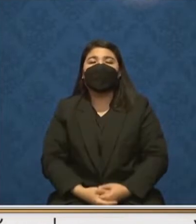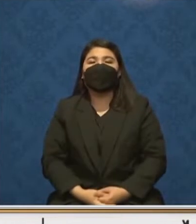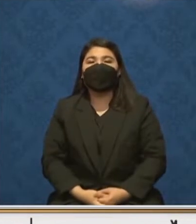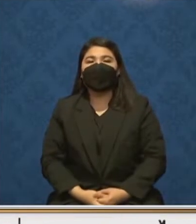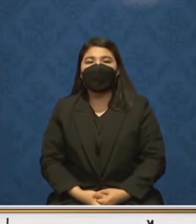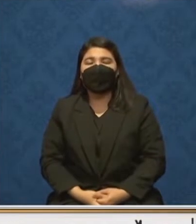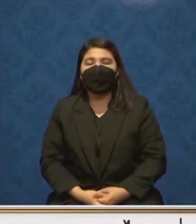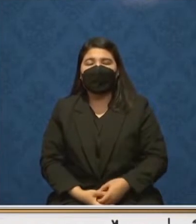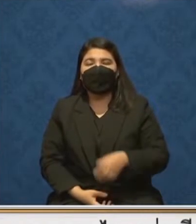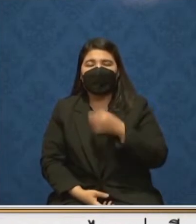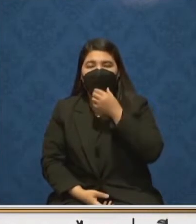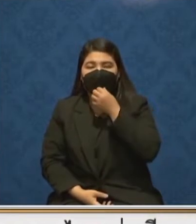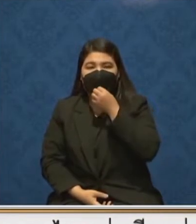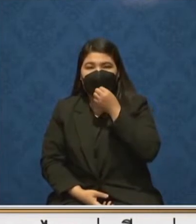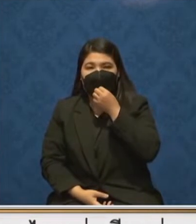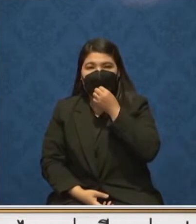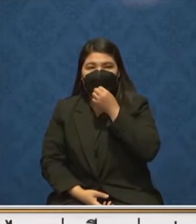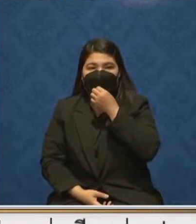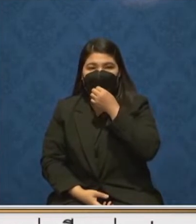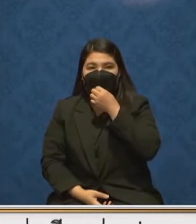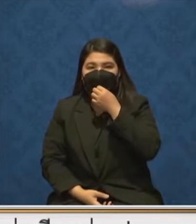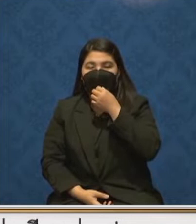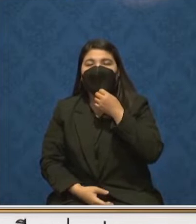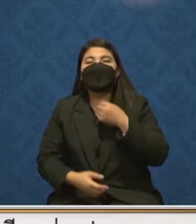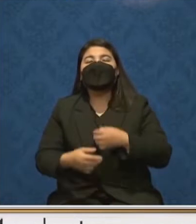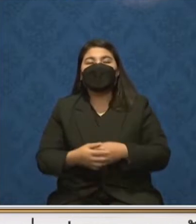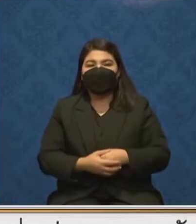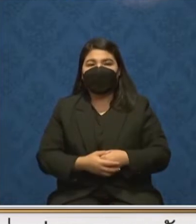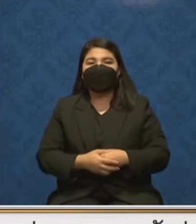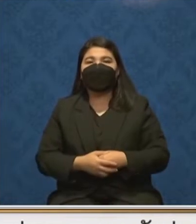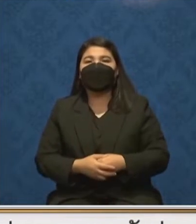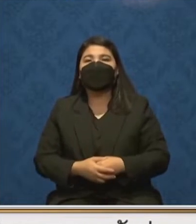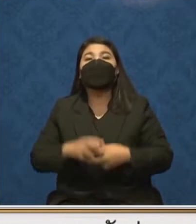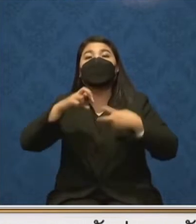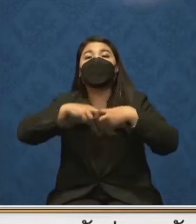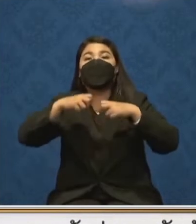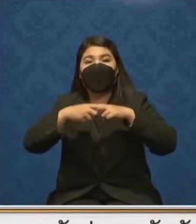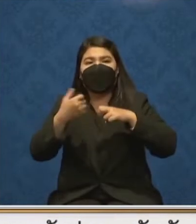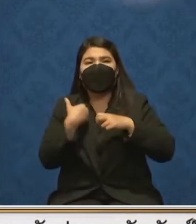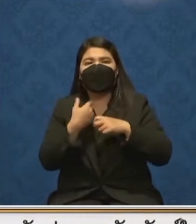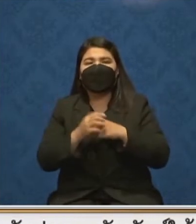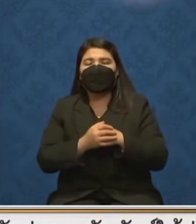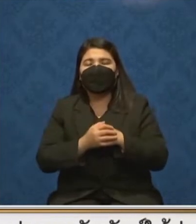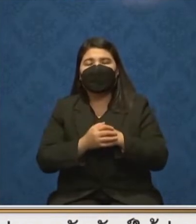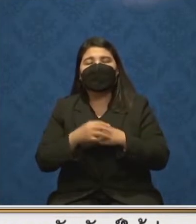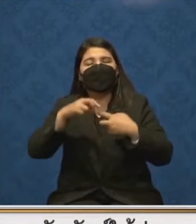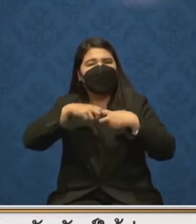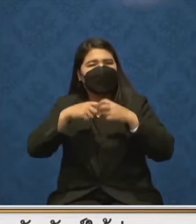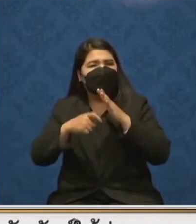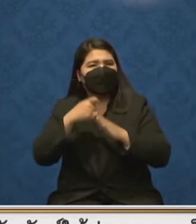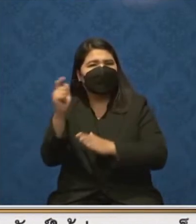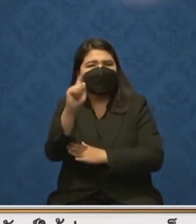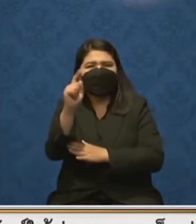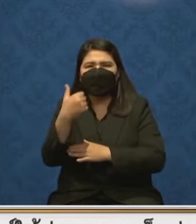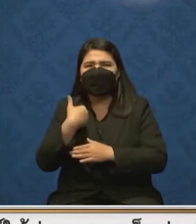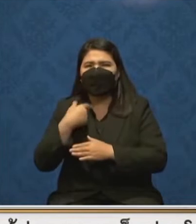ปัญหาในเรื่องของโงสรางกประมาณมทำให้ฉันเองตองพยายามหาต้นตอสาเหตุของปัหานี้ให้